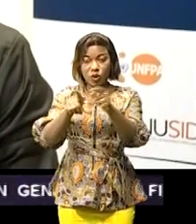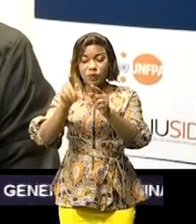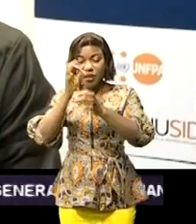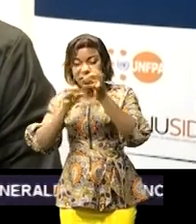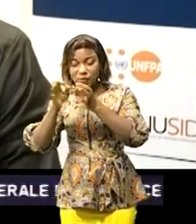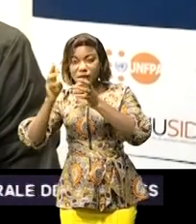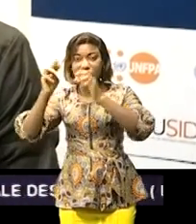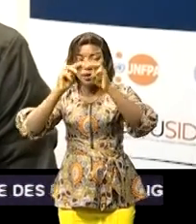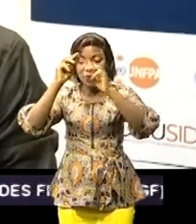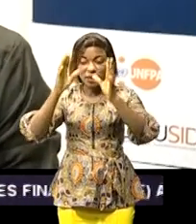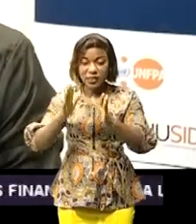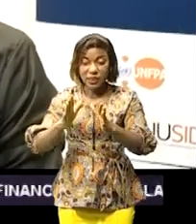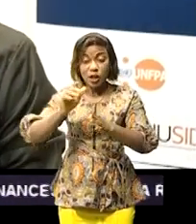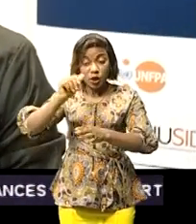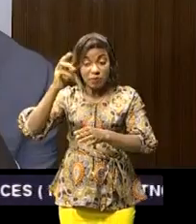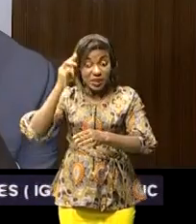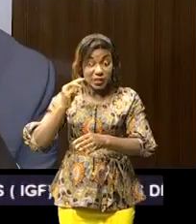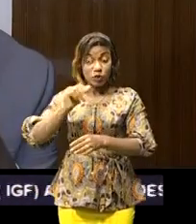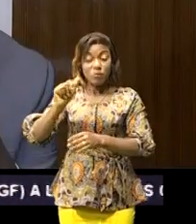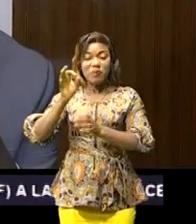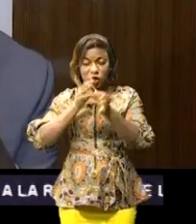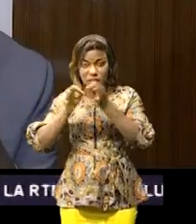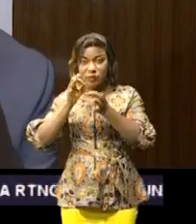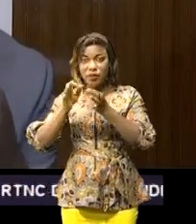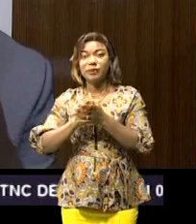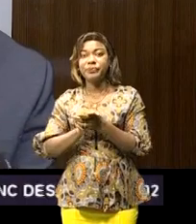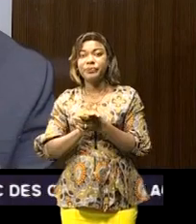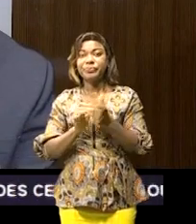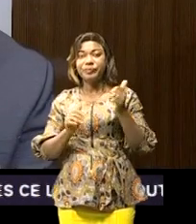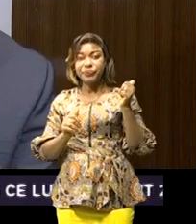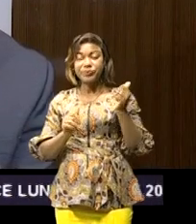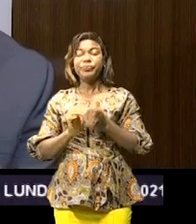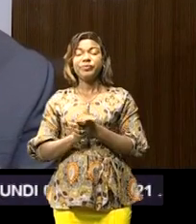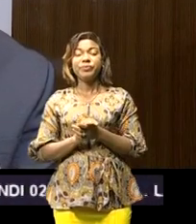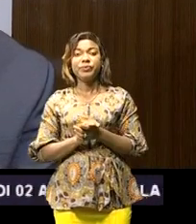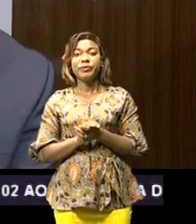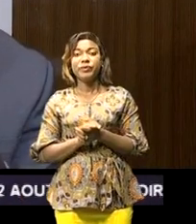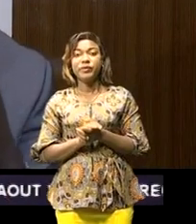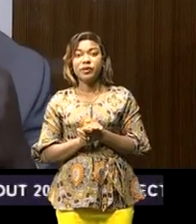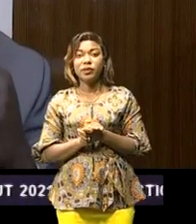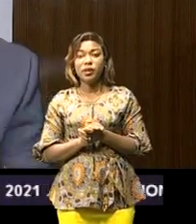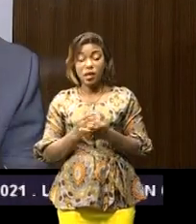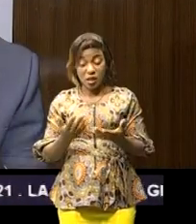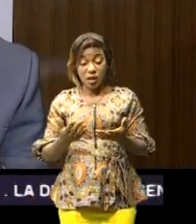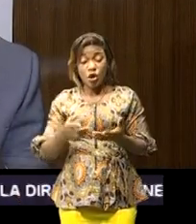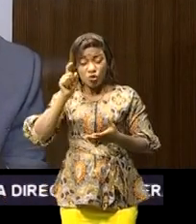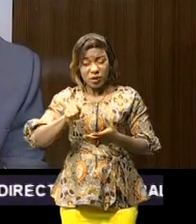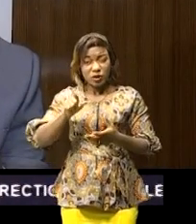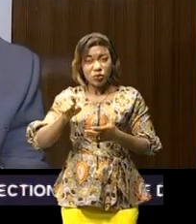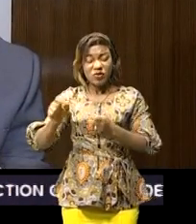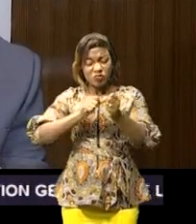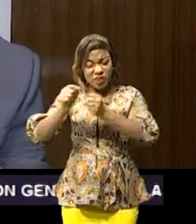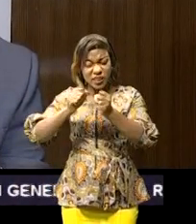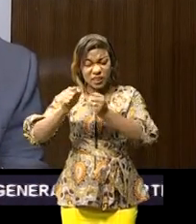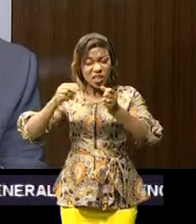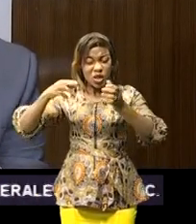le ministre Moïse Nzangi de l'ESU. Rime avec lutte contre les antivaleurs. Et la plus grande d'entre elles,